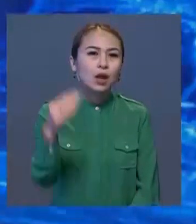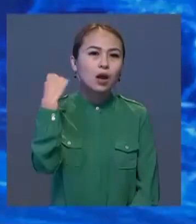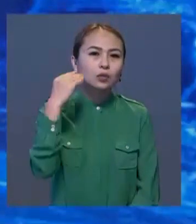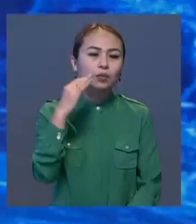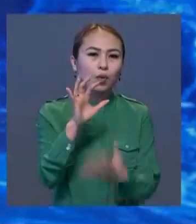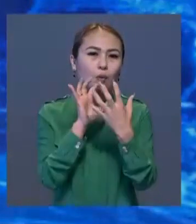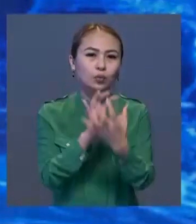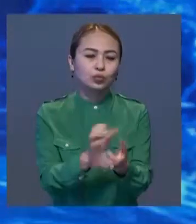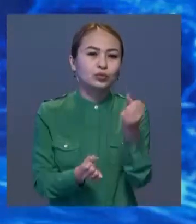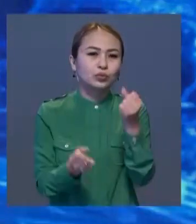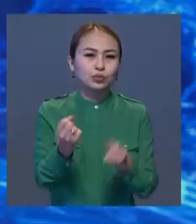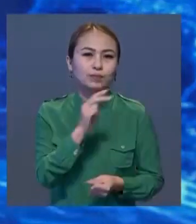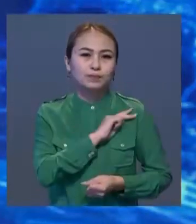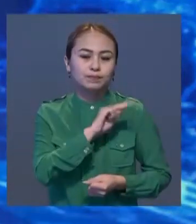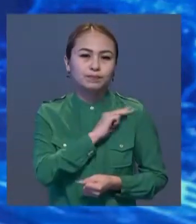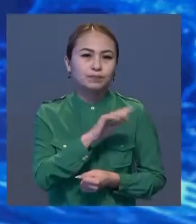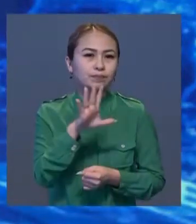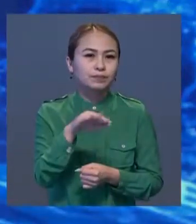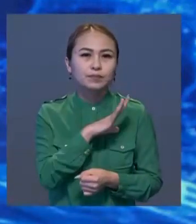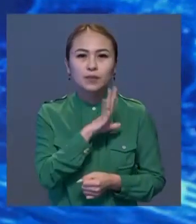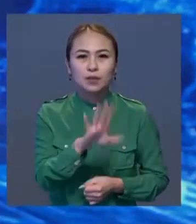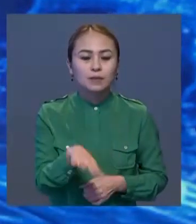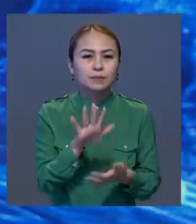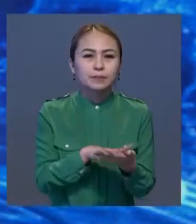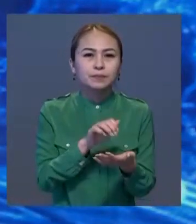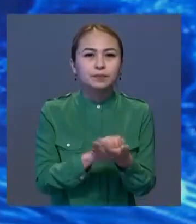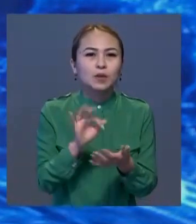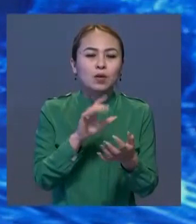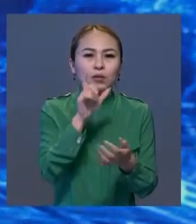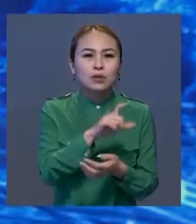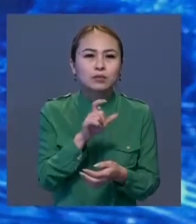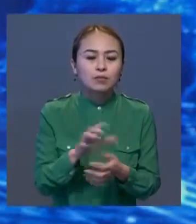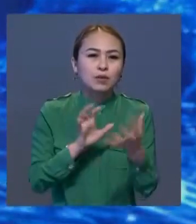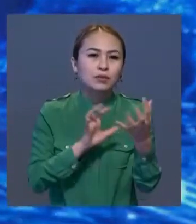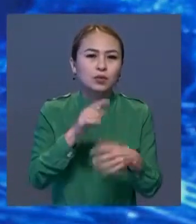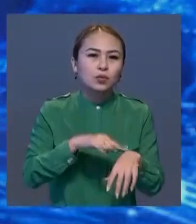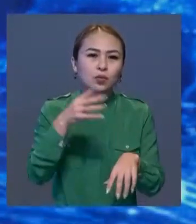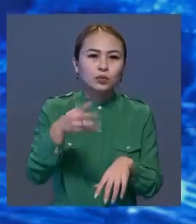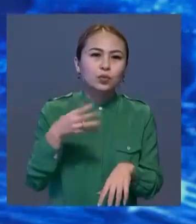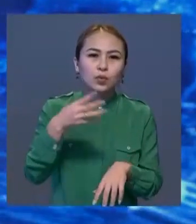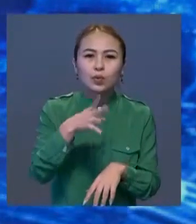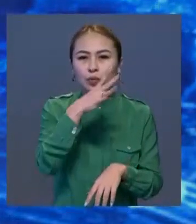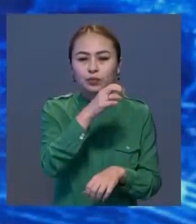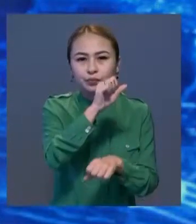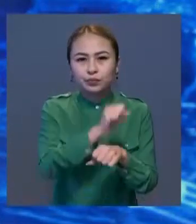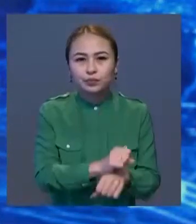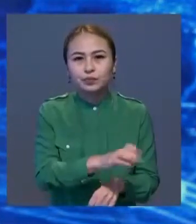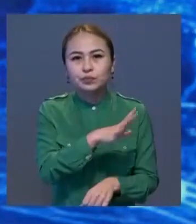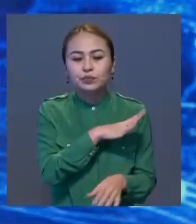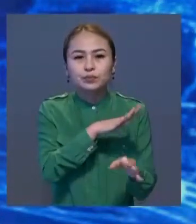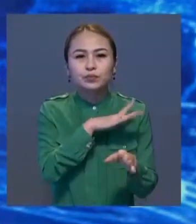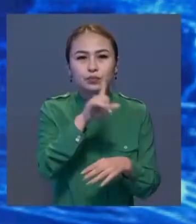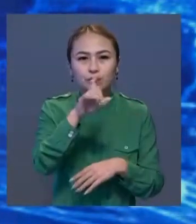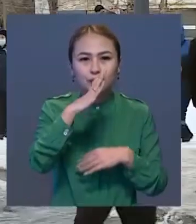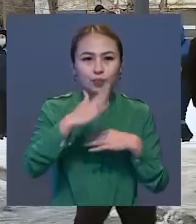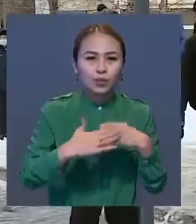Ақтөбеде қоғамдық көлік жүргізушілері жұмысқа шыққан жоқ. Салдарынан шаһардағы жолаушылар тасымалы 4 сағаттан астам уақытқа тоқтап қалған. Жүзге